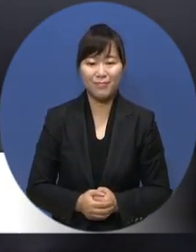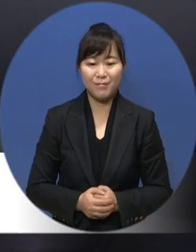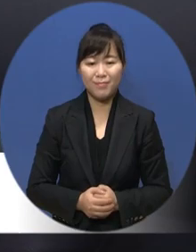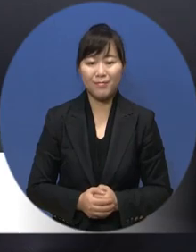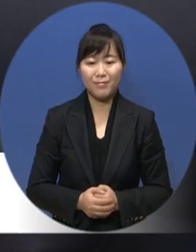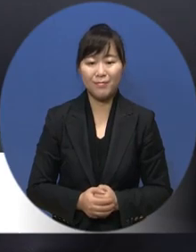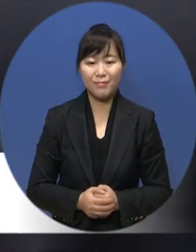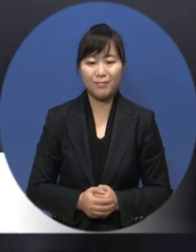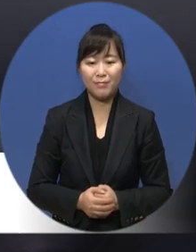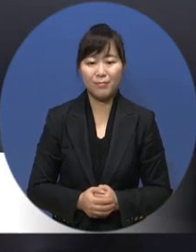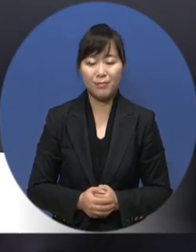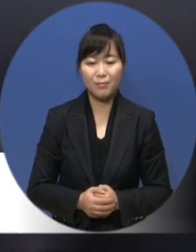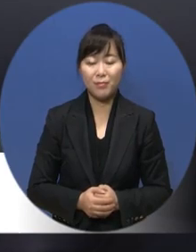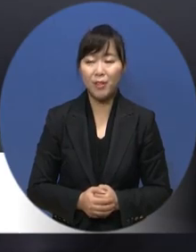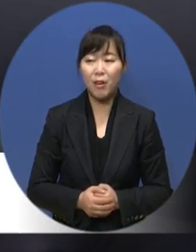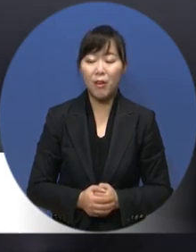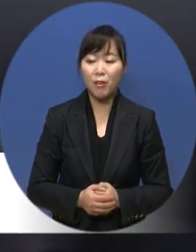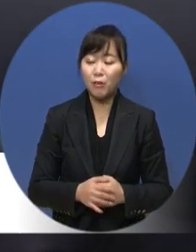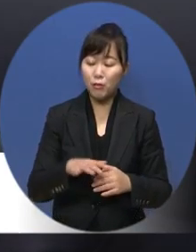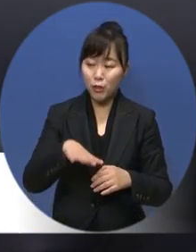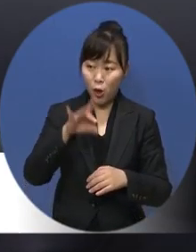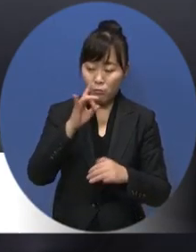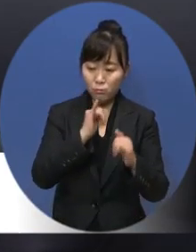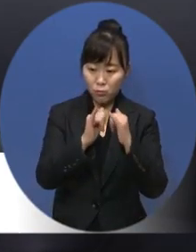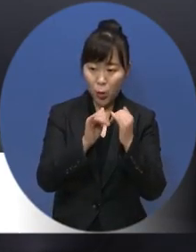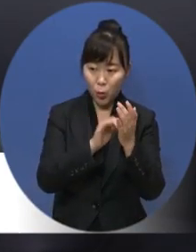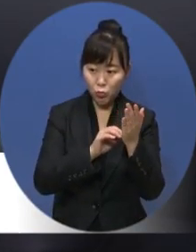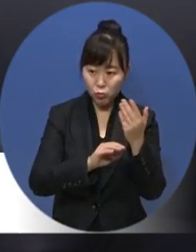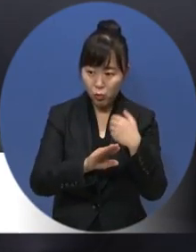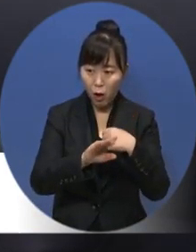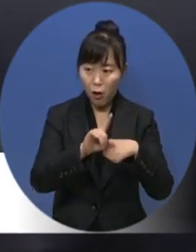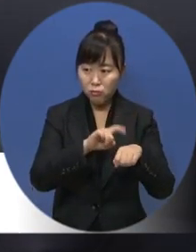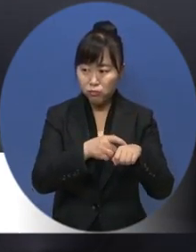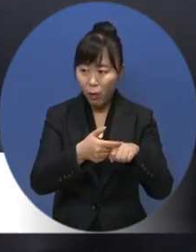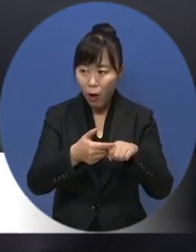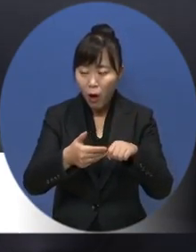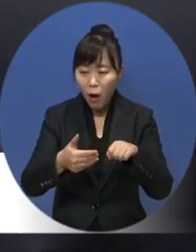재밌더라고요. 하다 보니까